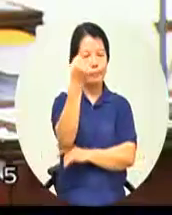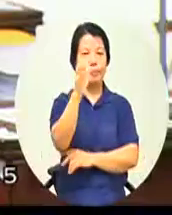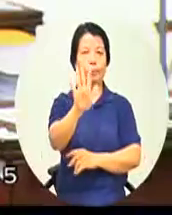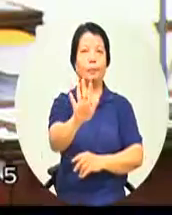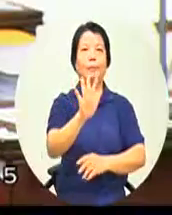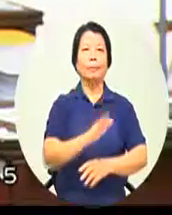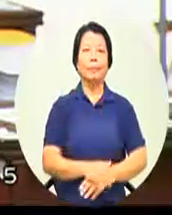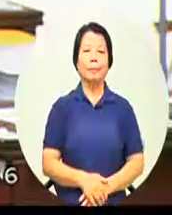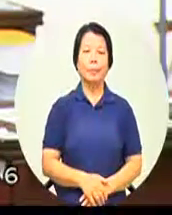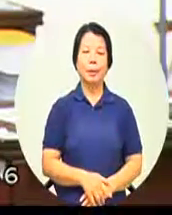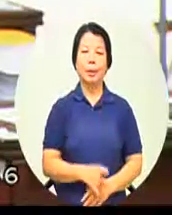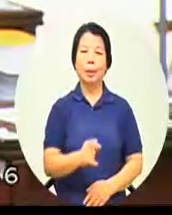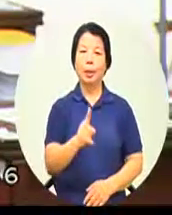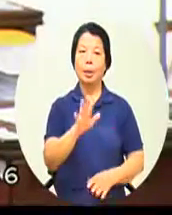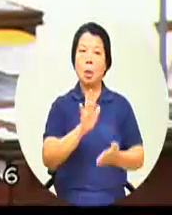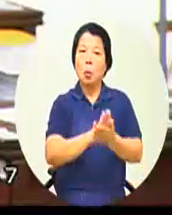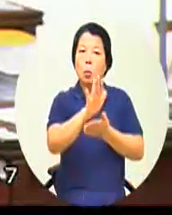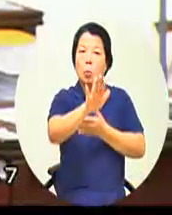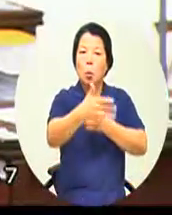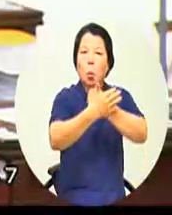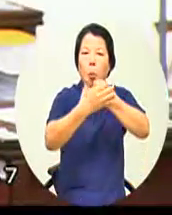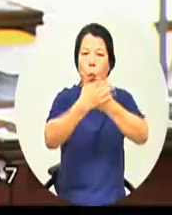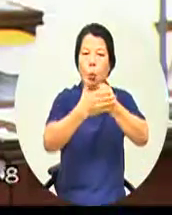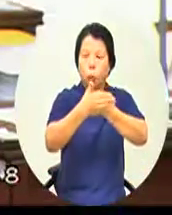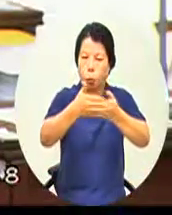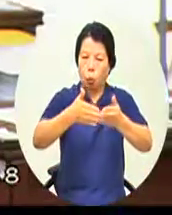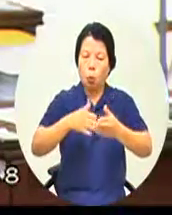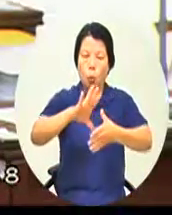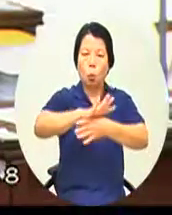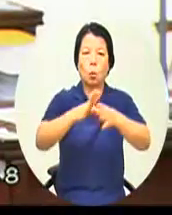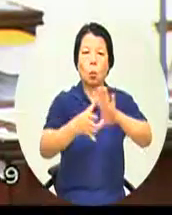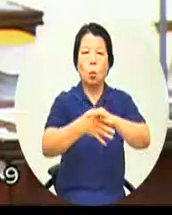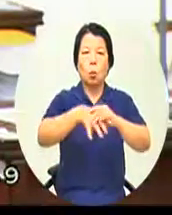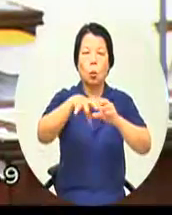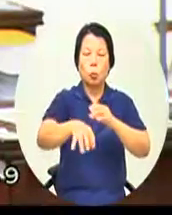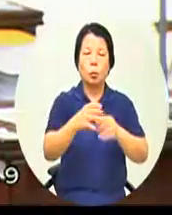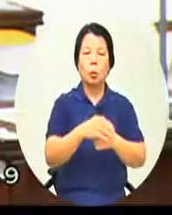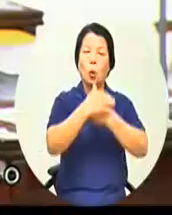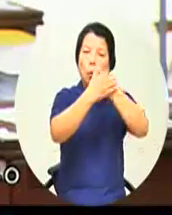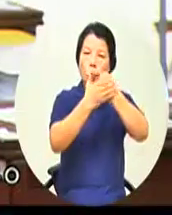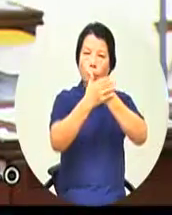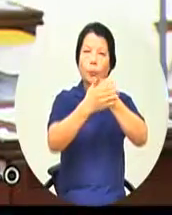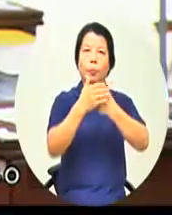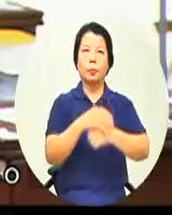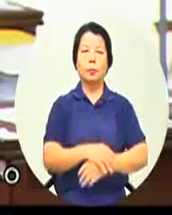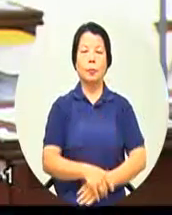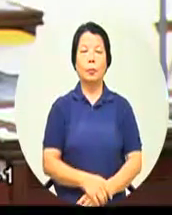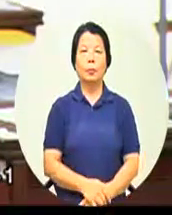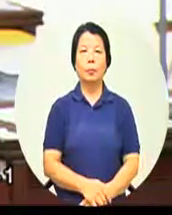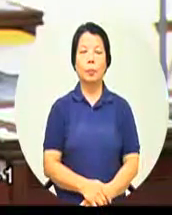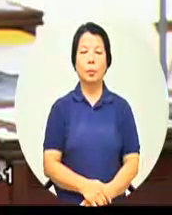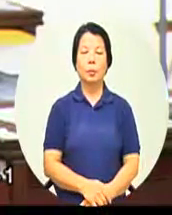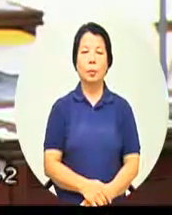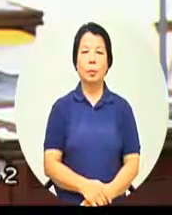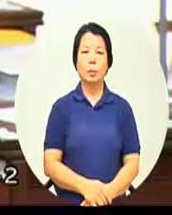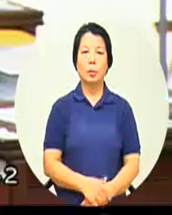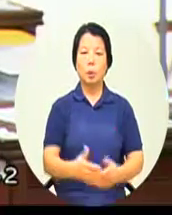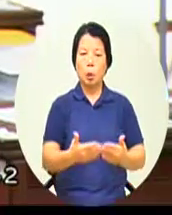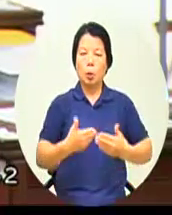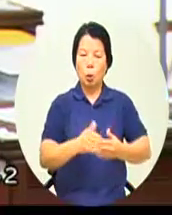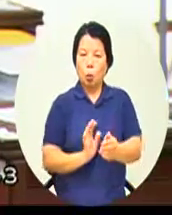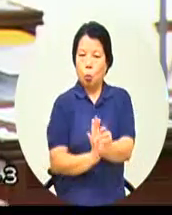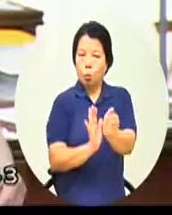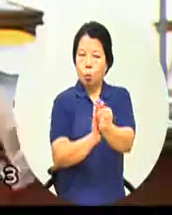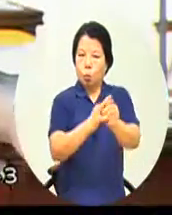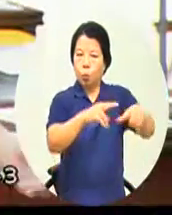最后面的推手咧，也是要文化局咧，对不对吼？啊，这个古迹的保留，对不对吼？来做一个哦维护甲推广，对不对吼？靠